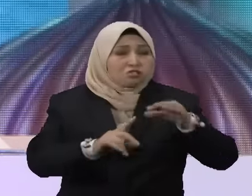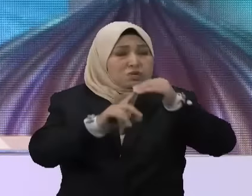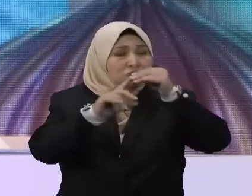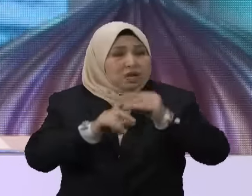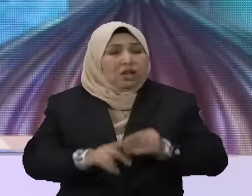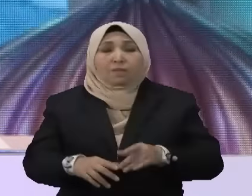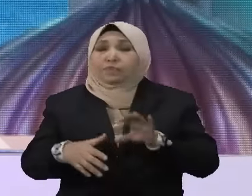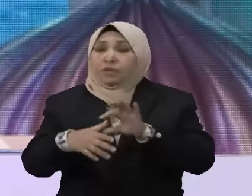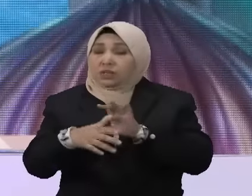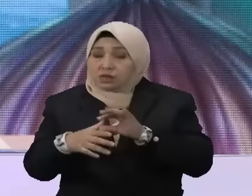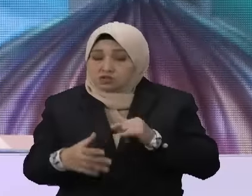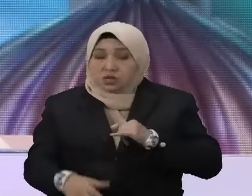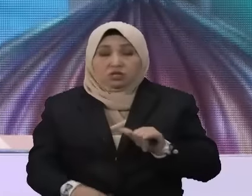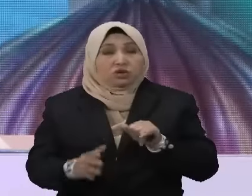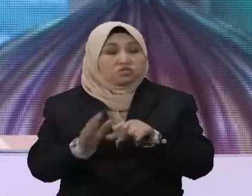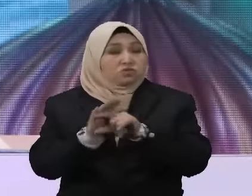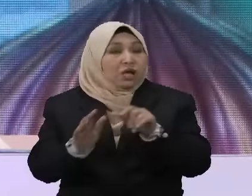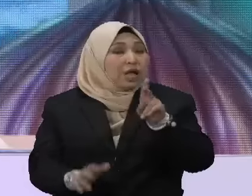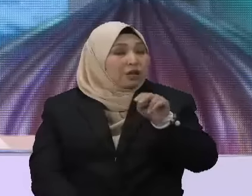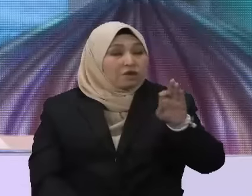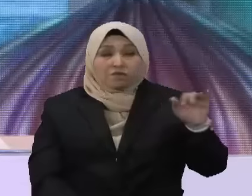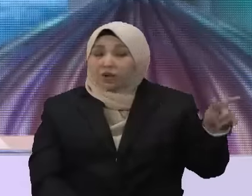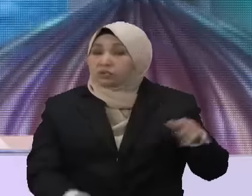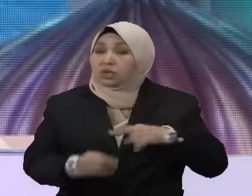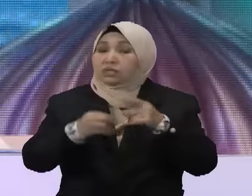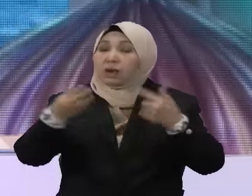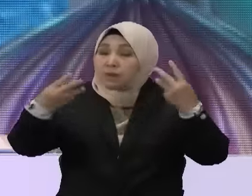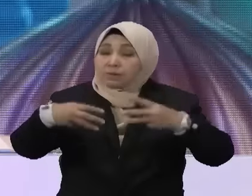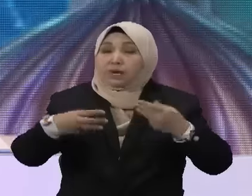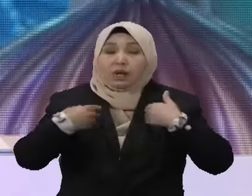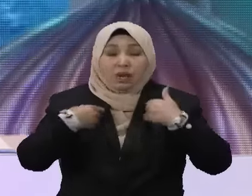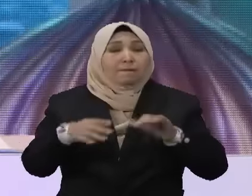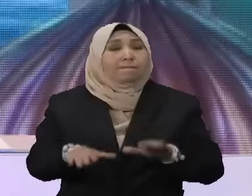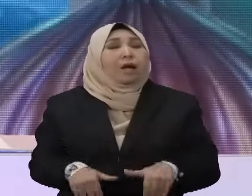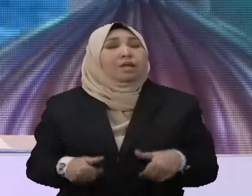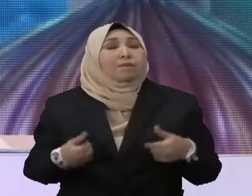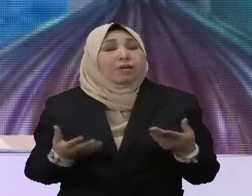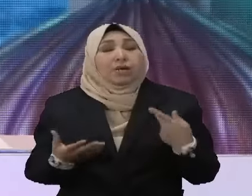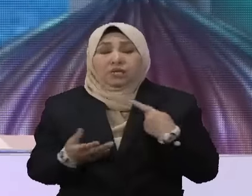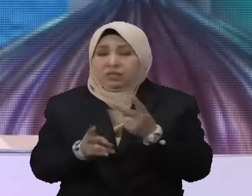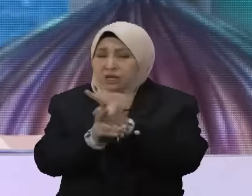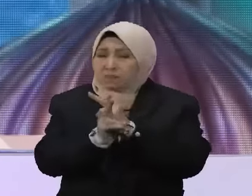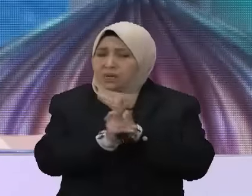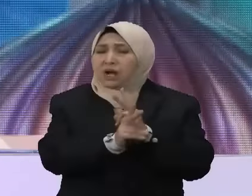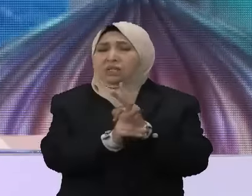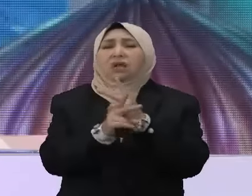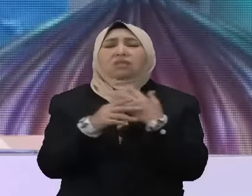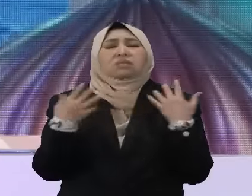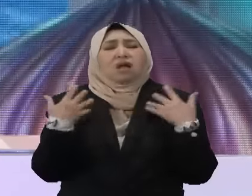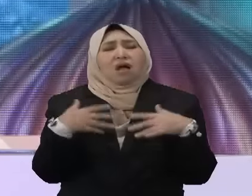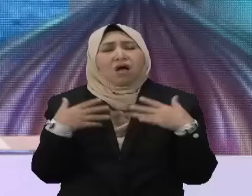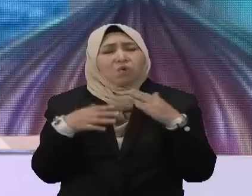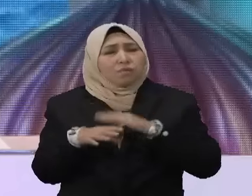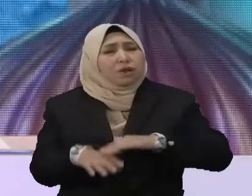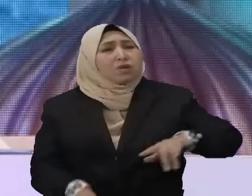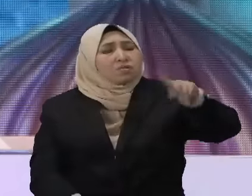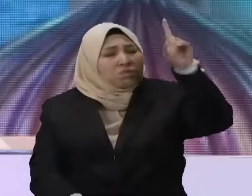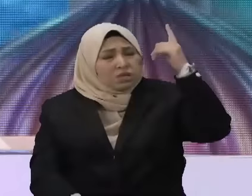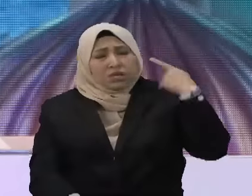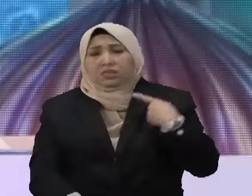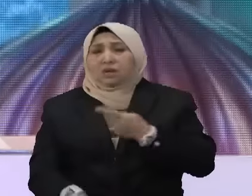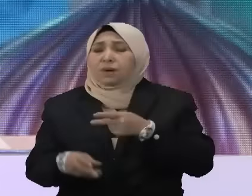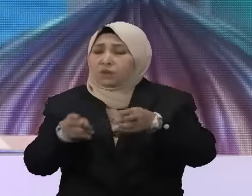konteks ayat ini, suratul Anfal tentang peperangan, adalah macam mana kita berhati-hati dan takut kepada Allah dalam kita